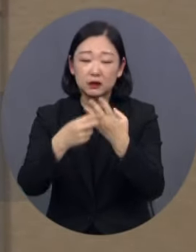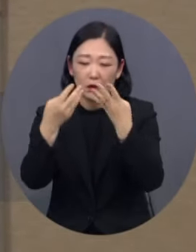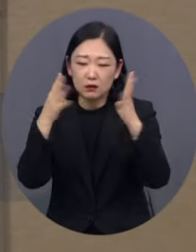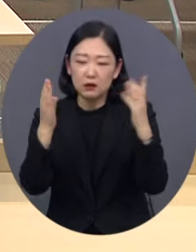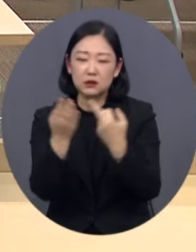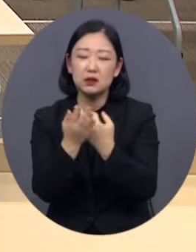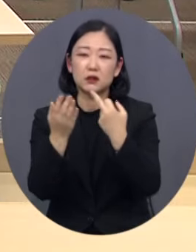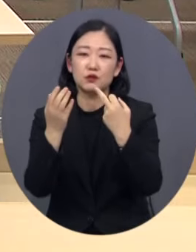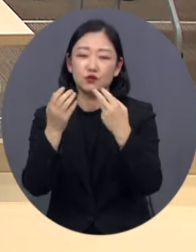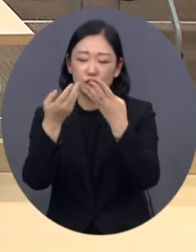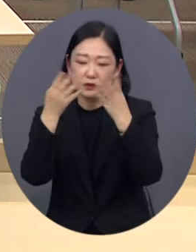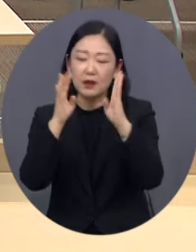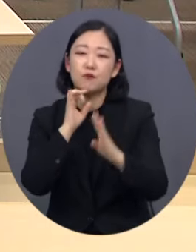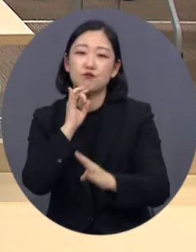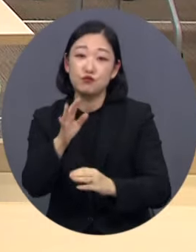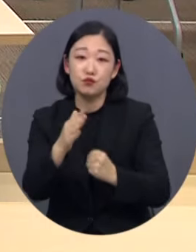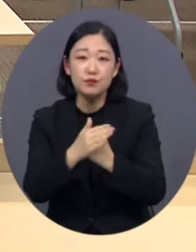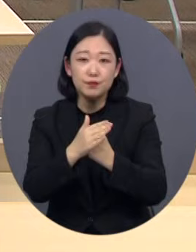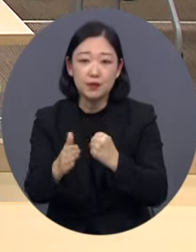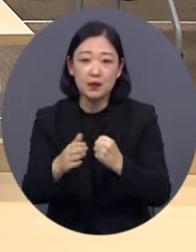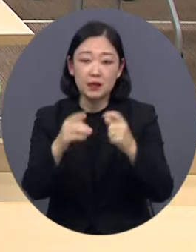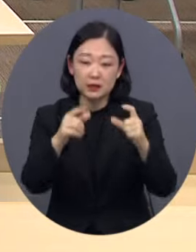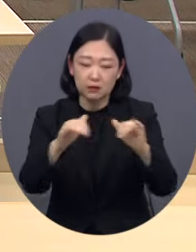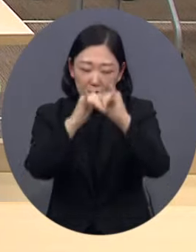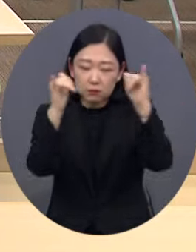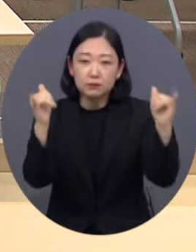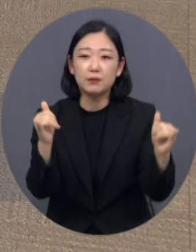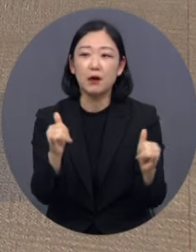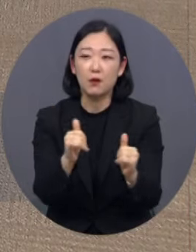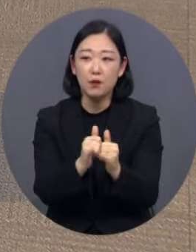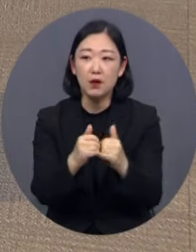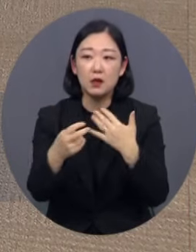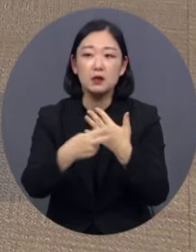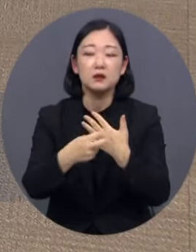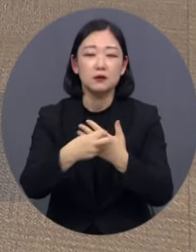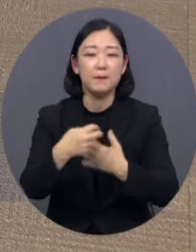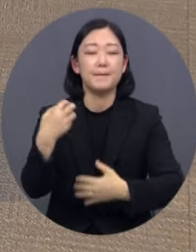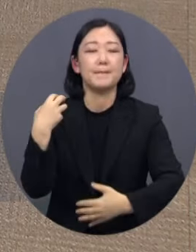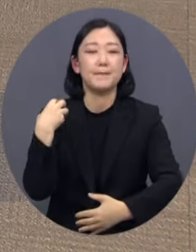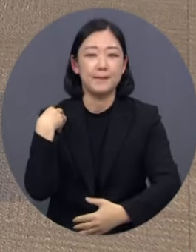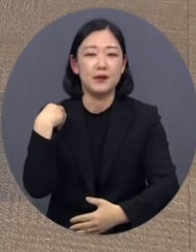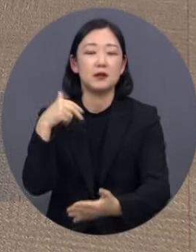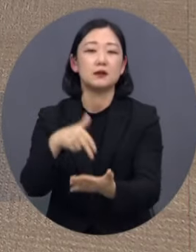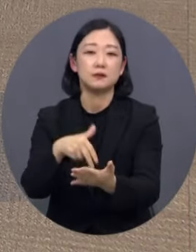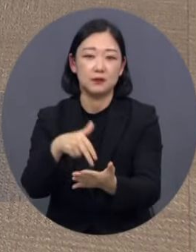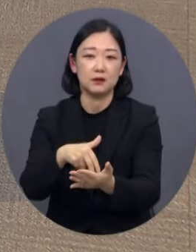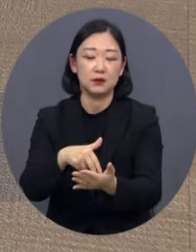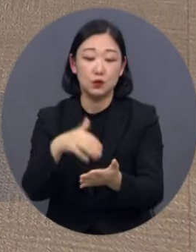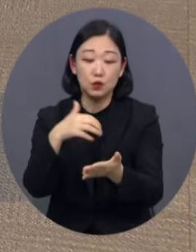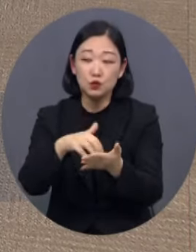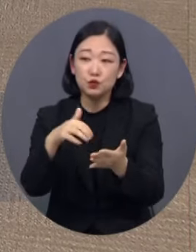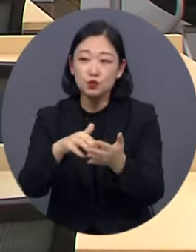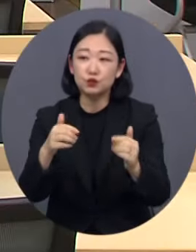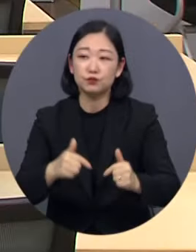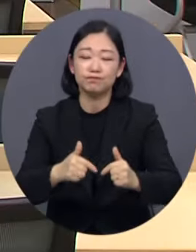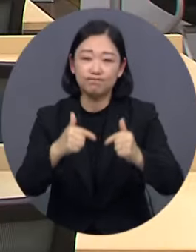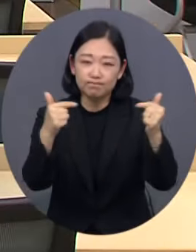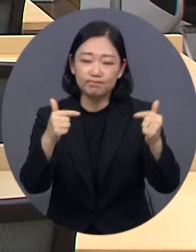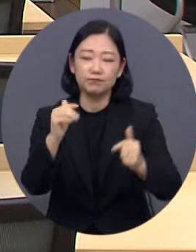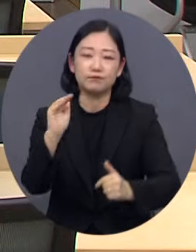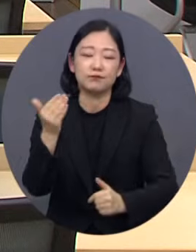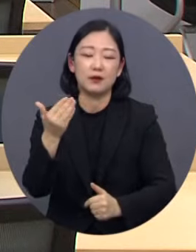의사로 배출하는 게 없어서 지역사회의 의료를 책임지고 있는